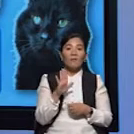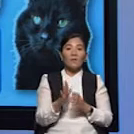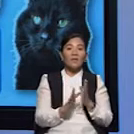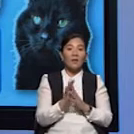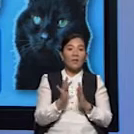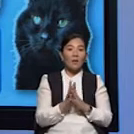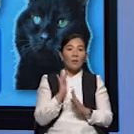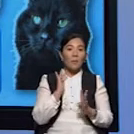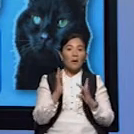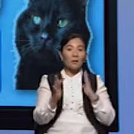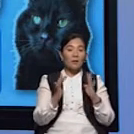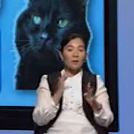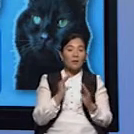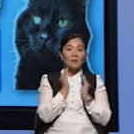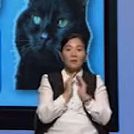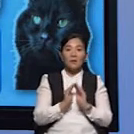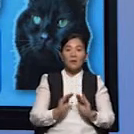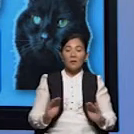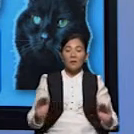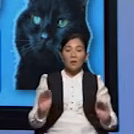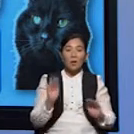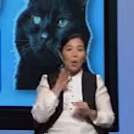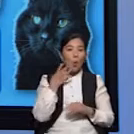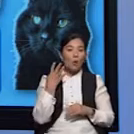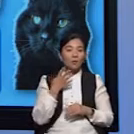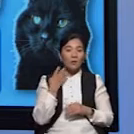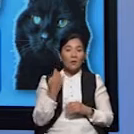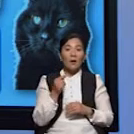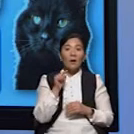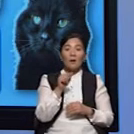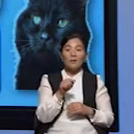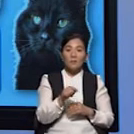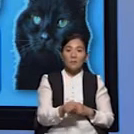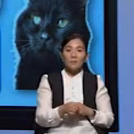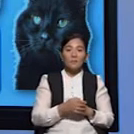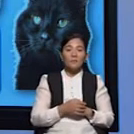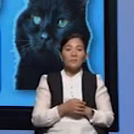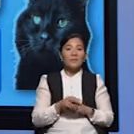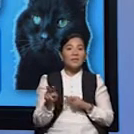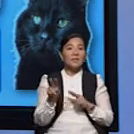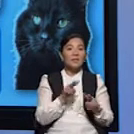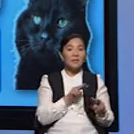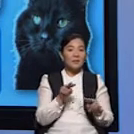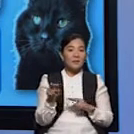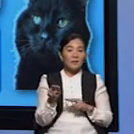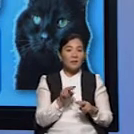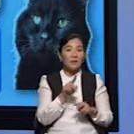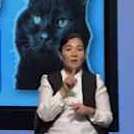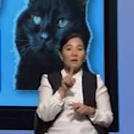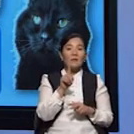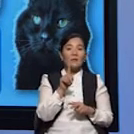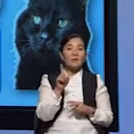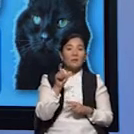траве парка затаилась кошка. Она следит